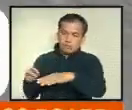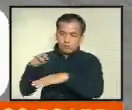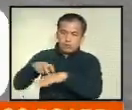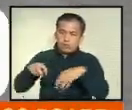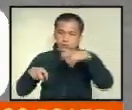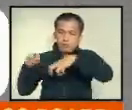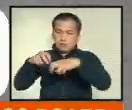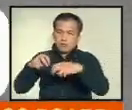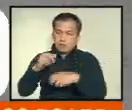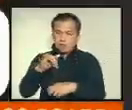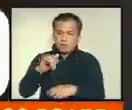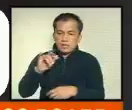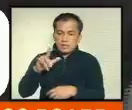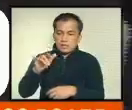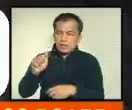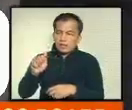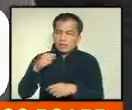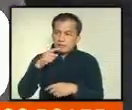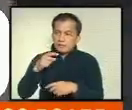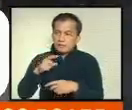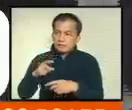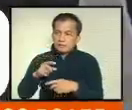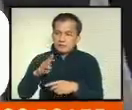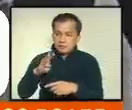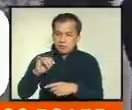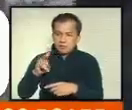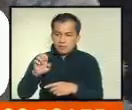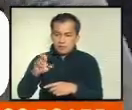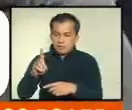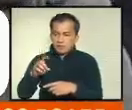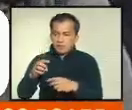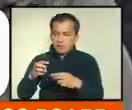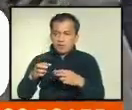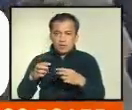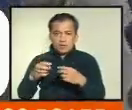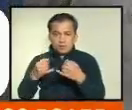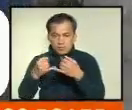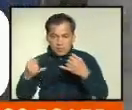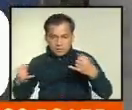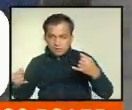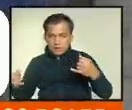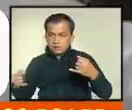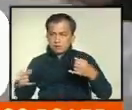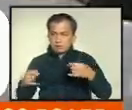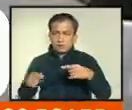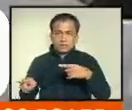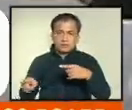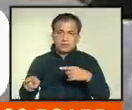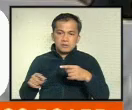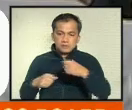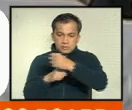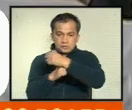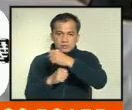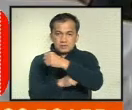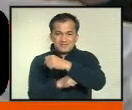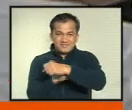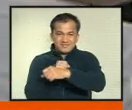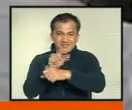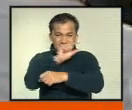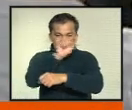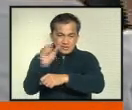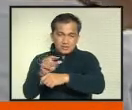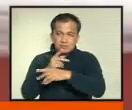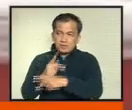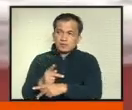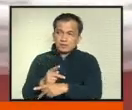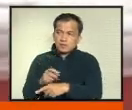Ayala Bridge, nilagyan ng DPWH ng barbed wire ang mga poste at metal trusses ng tulay. Ipinag-utos naman ni Manila Mayor Isko